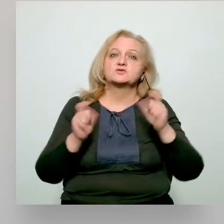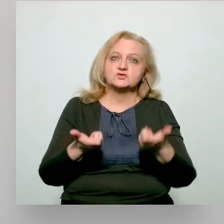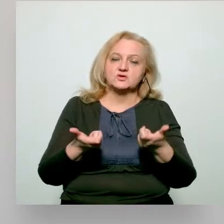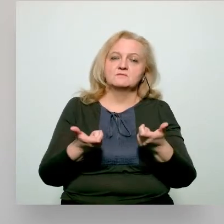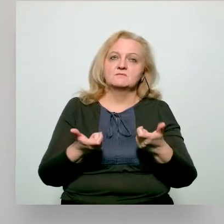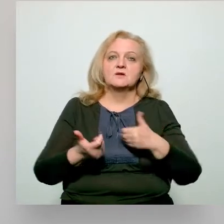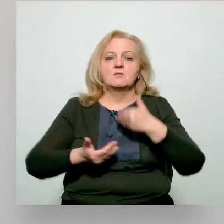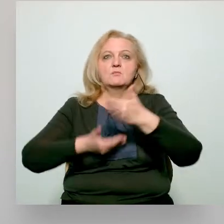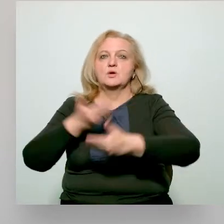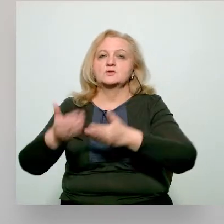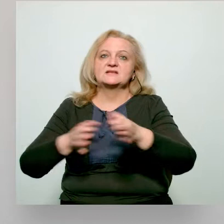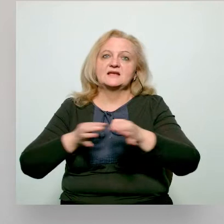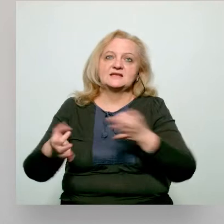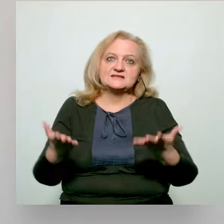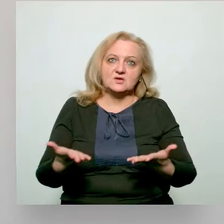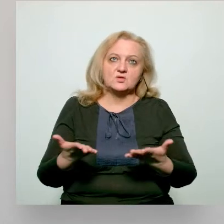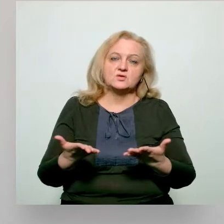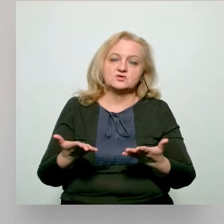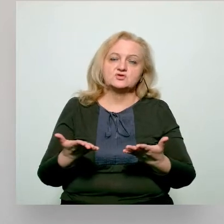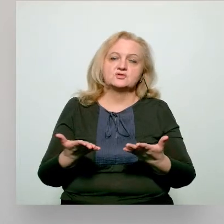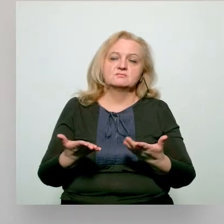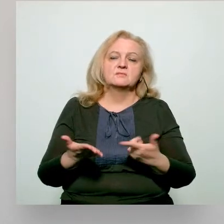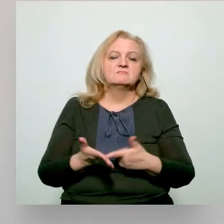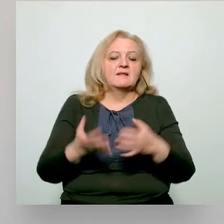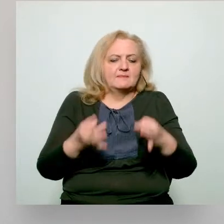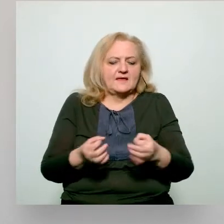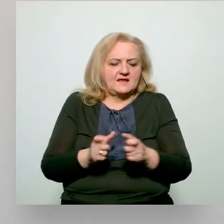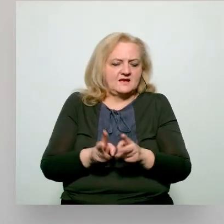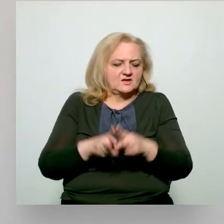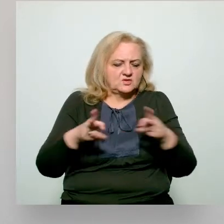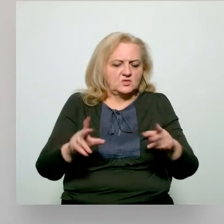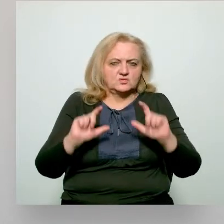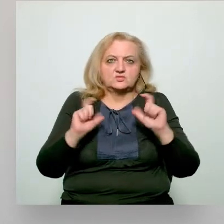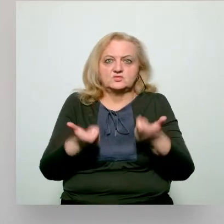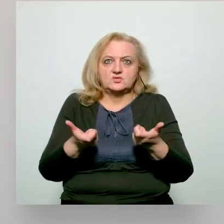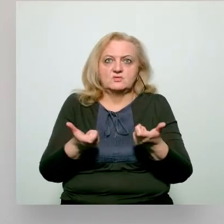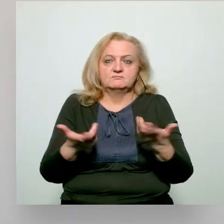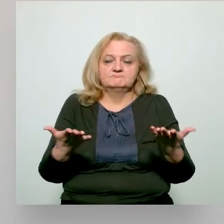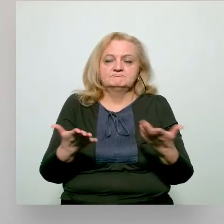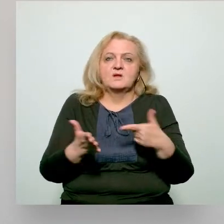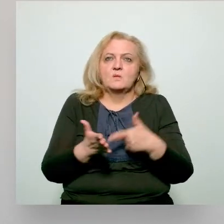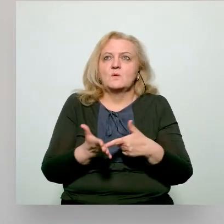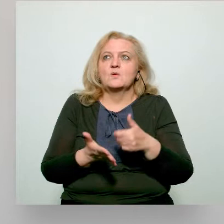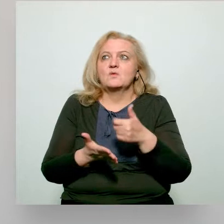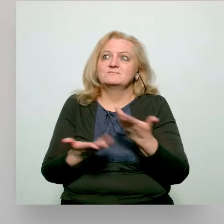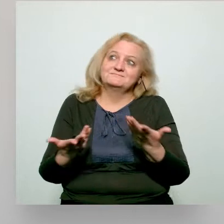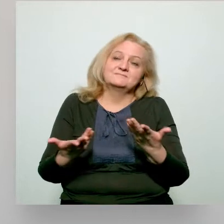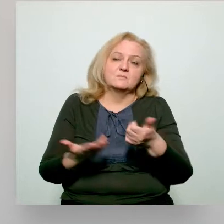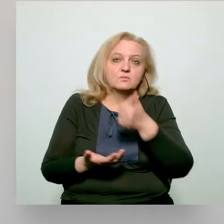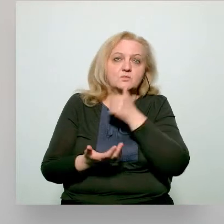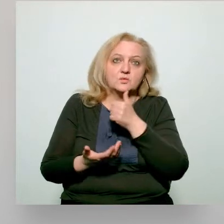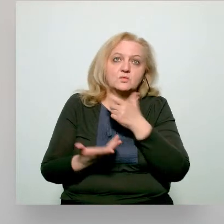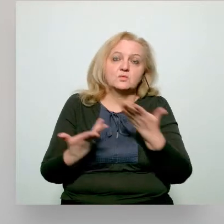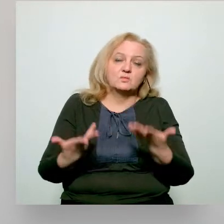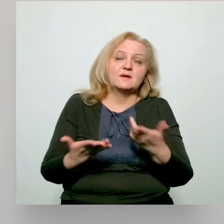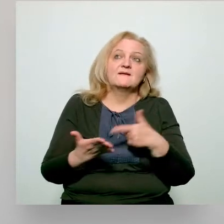widzenia procesu historycznego? Jaki to jest, co to jest za moment, co się wyraża w tej próbie, no, która też jest jednak, jak